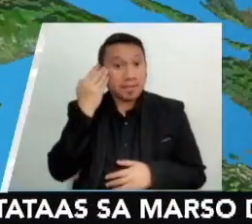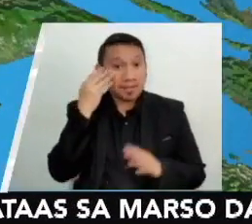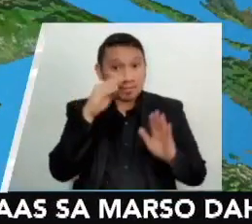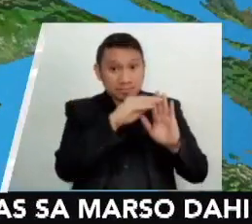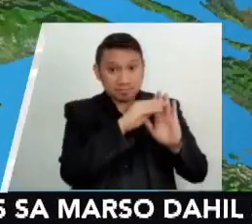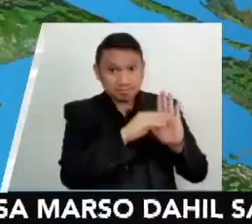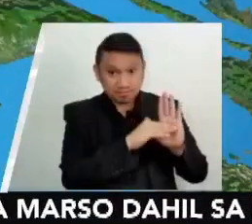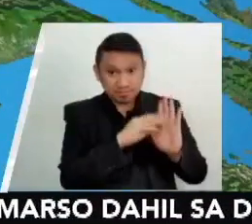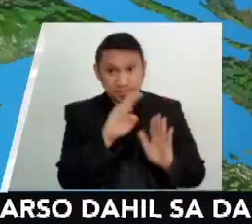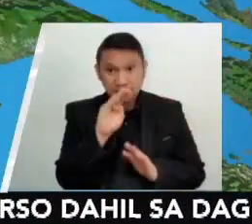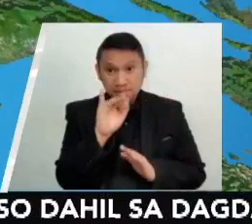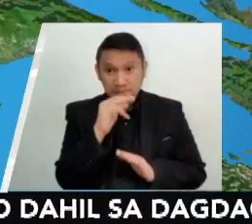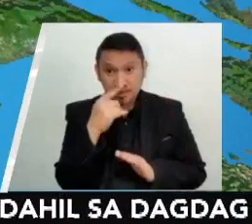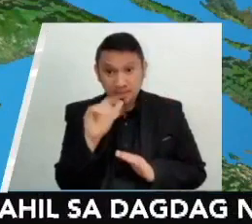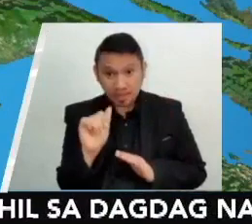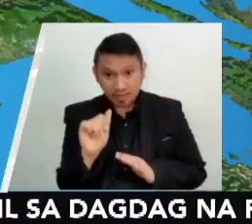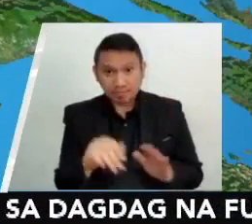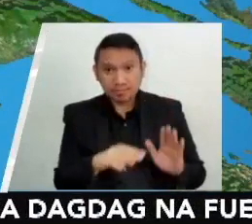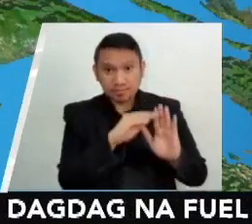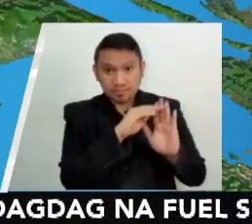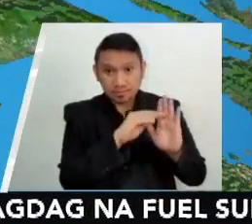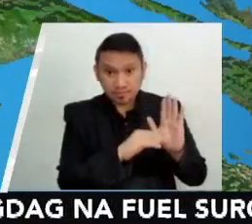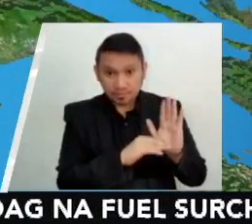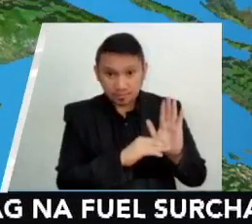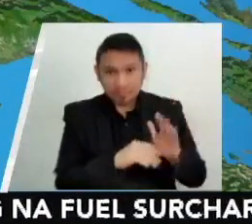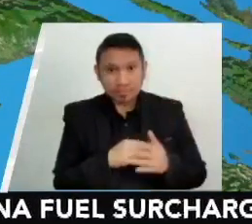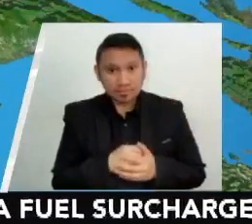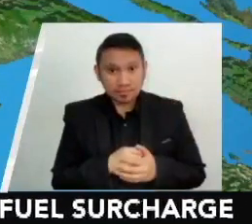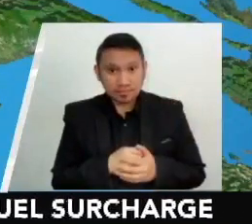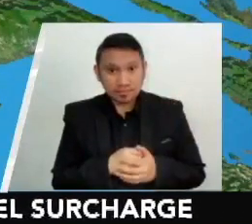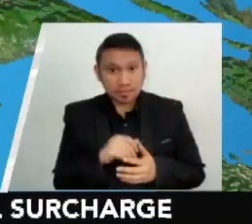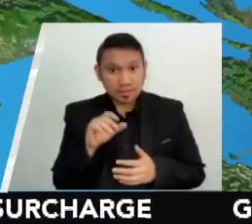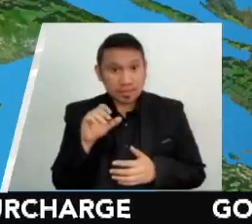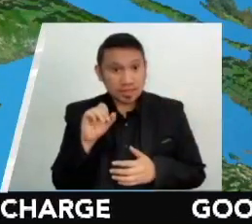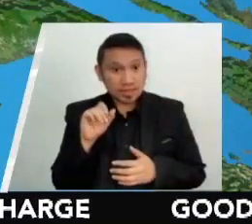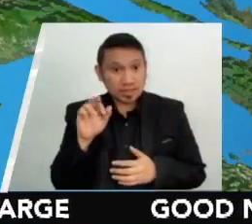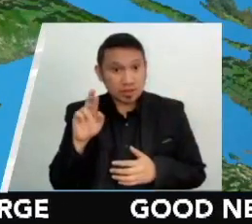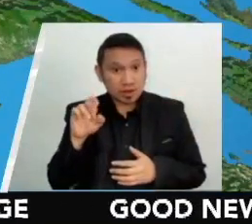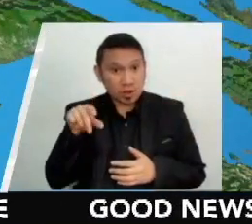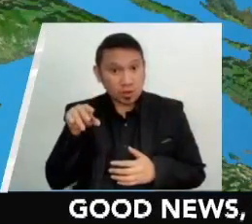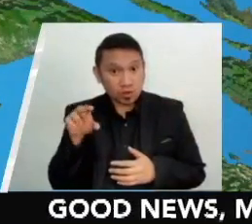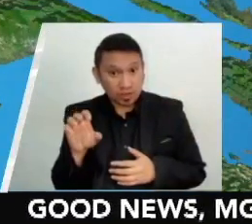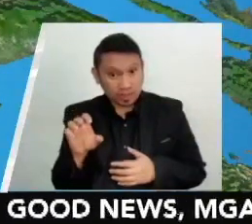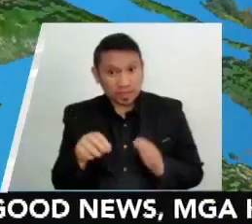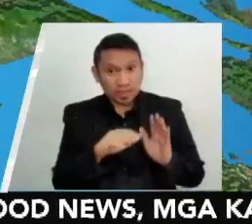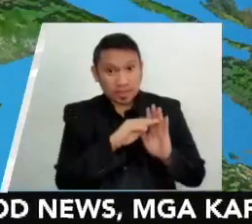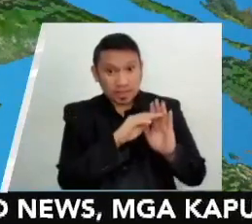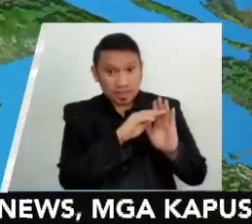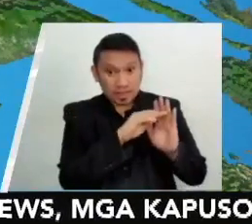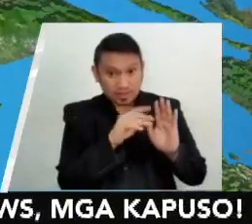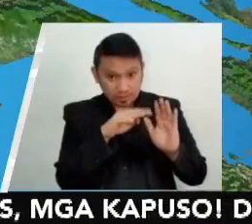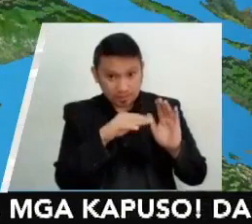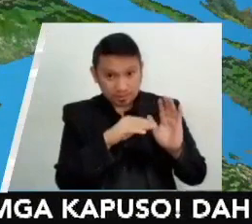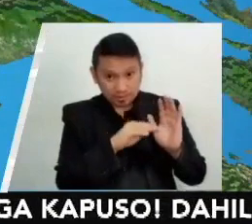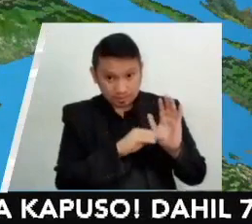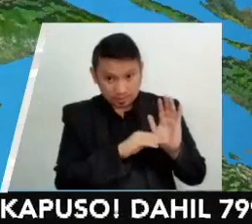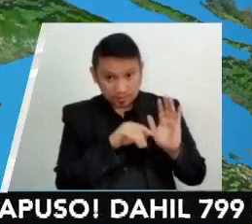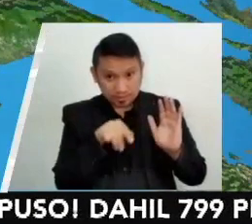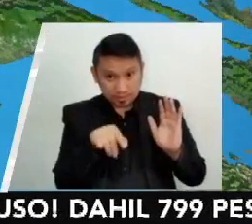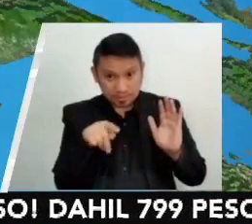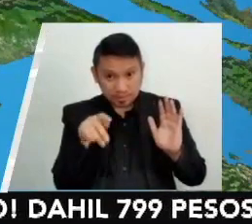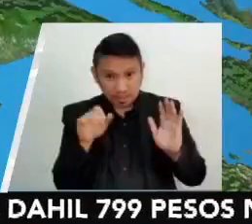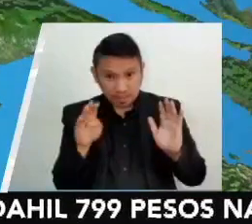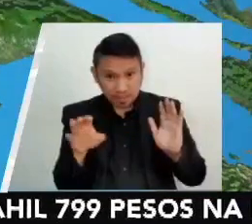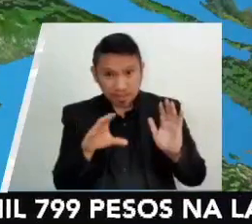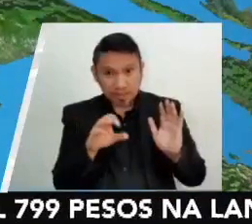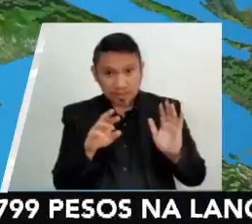Dam, 0.32 meters naman ang binaba ng tubig sa San Roque Dam at bumaba rin ang antas ng tubig sa Pantabangan, Kaliraya, kasama